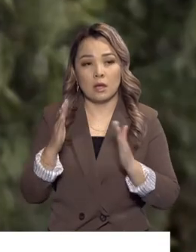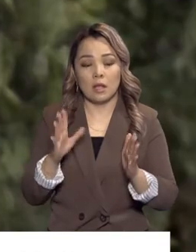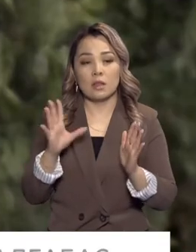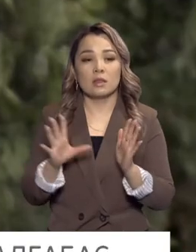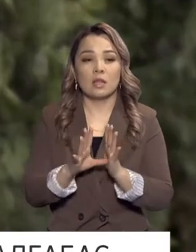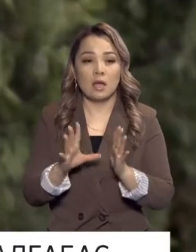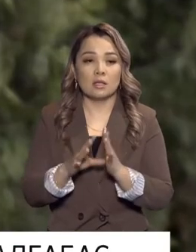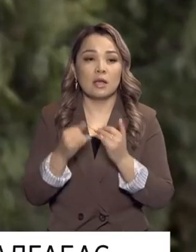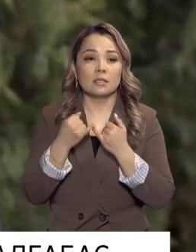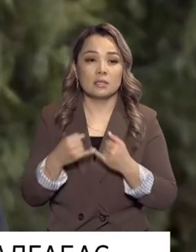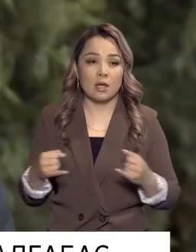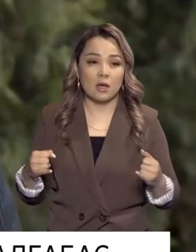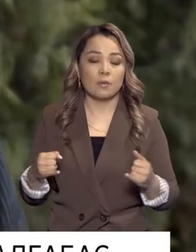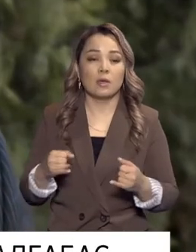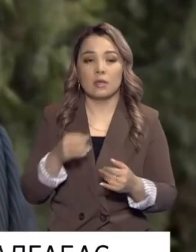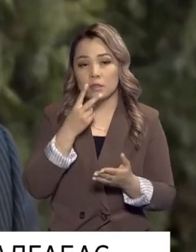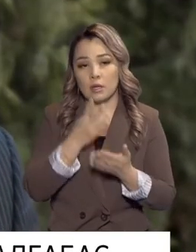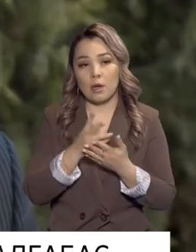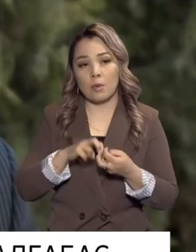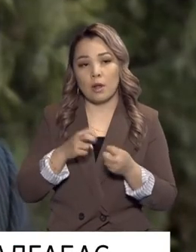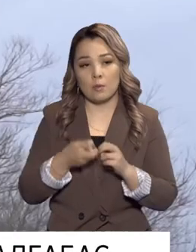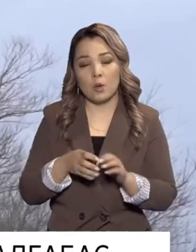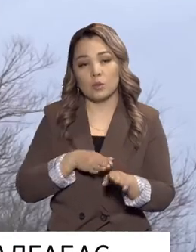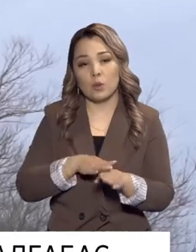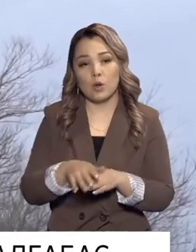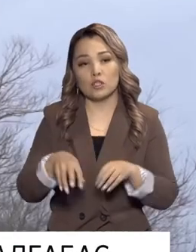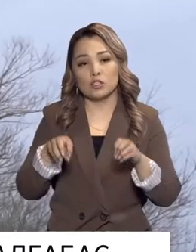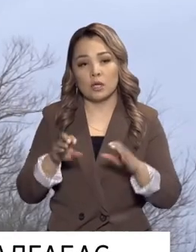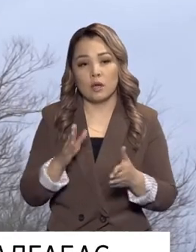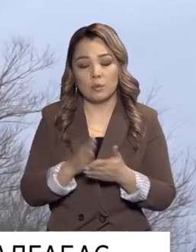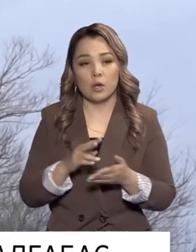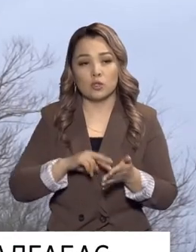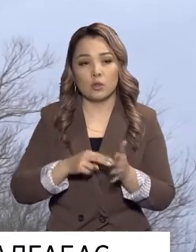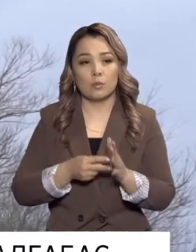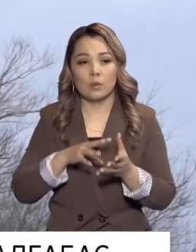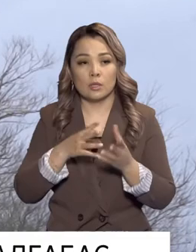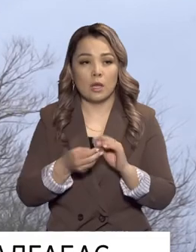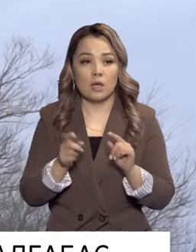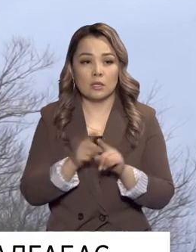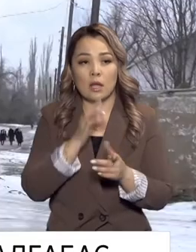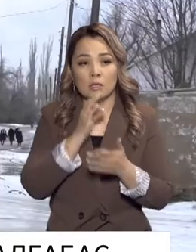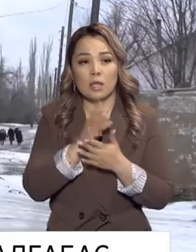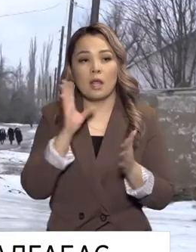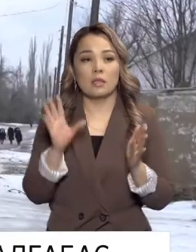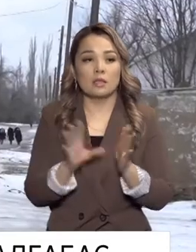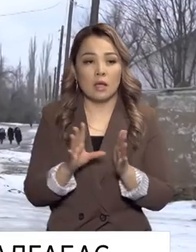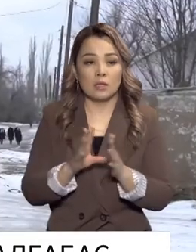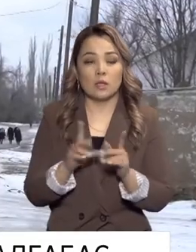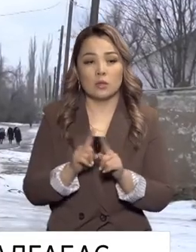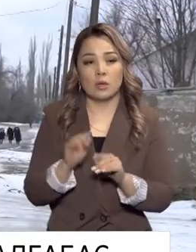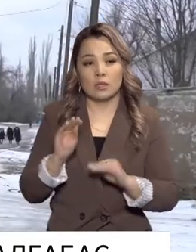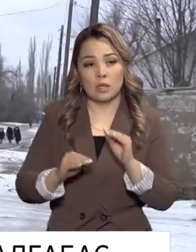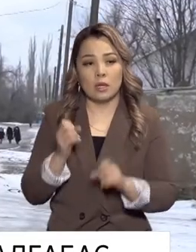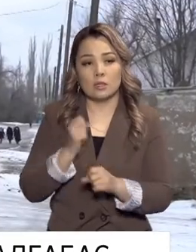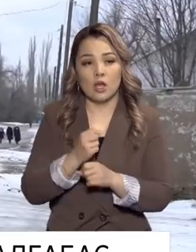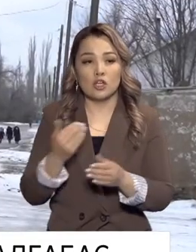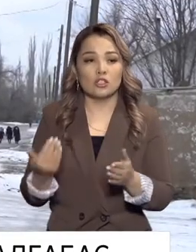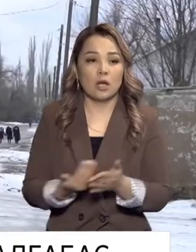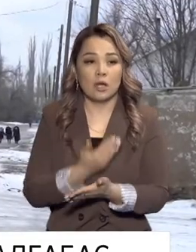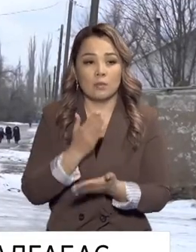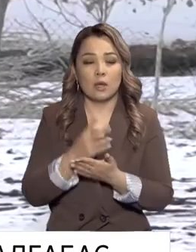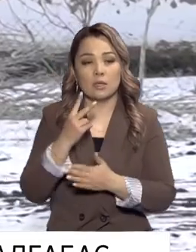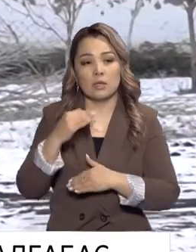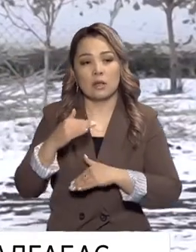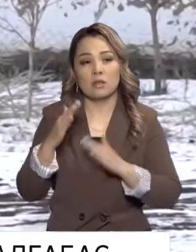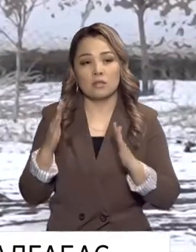электр сымы тартылғаннан кейін осы проблемалар толық шешіледі. Жобаға сәйкес енді Алғабас ауылына электр қуатының кернеуін реттеу үшін жаңадан 2